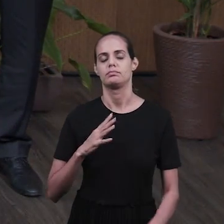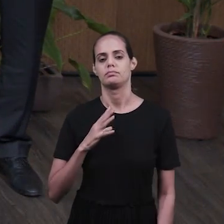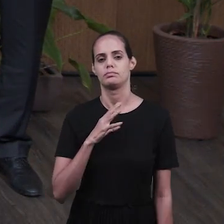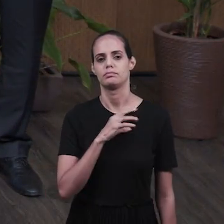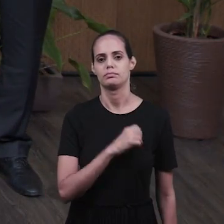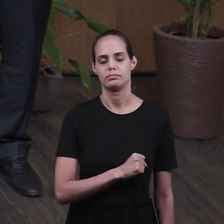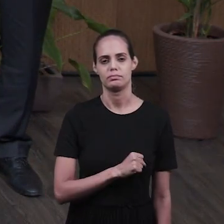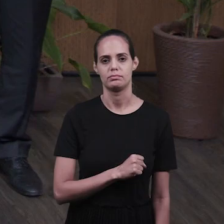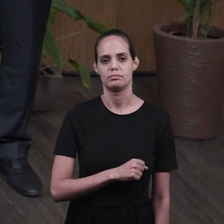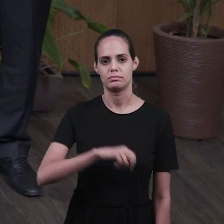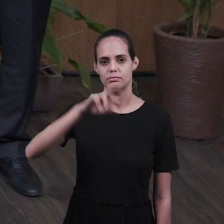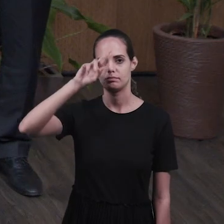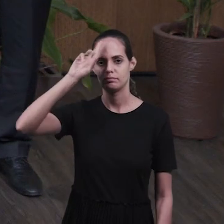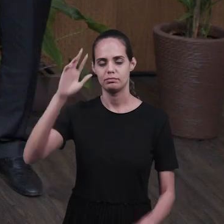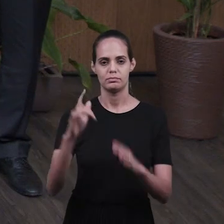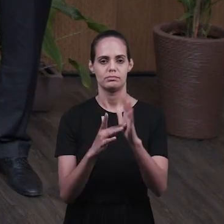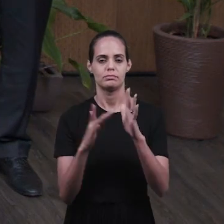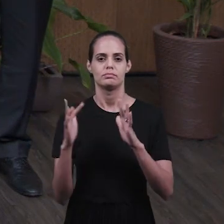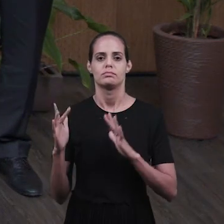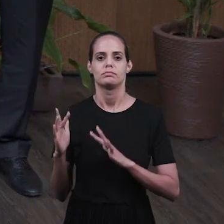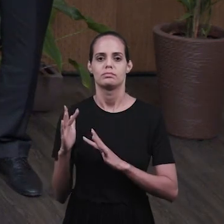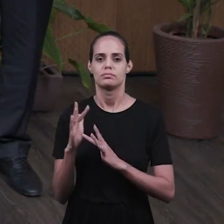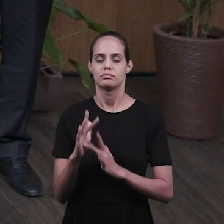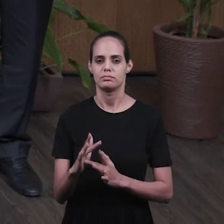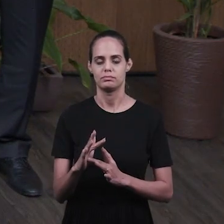par le Seigneur Jésus, apportent